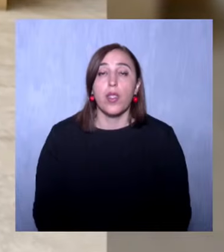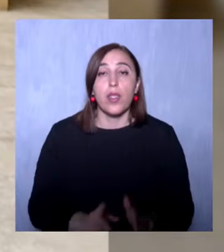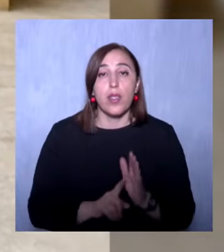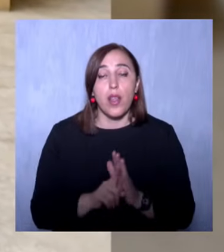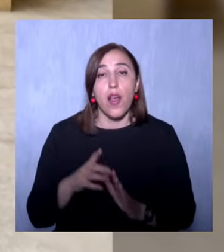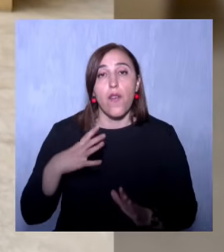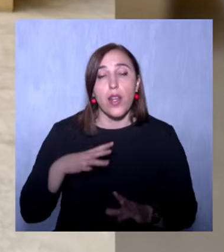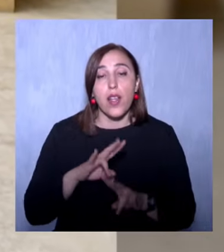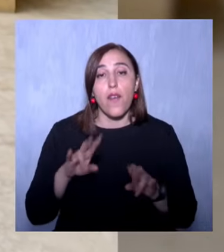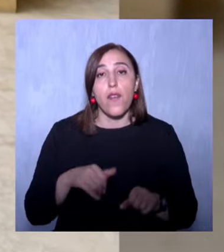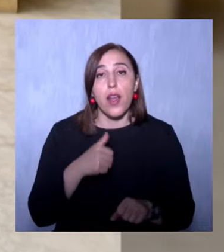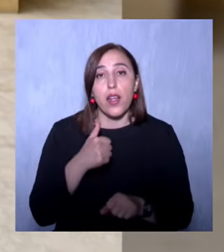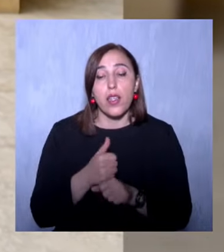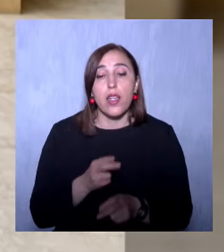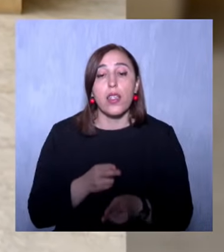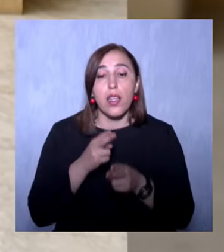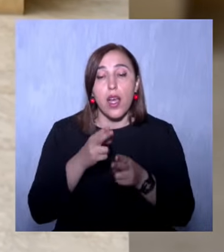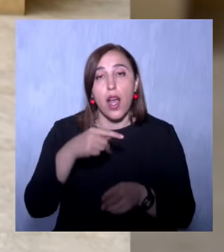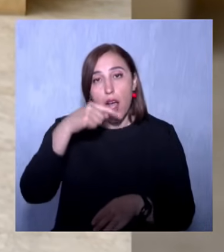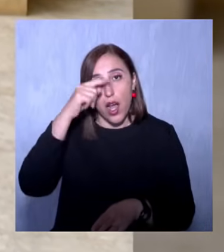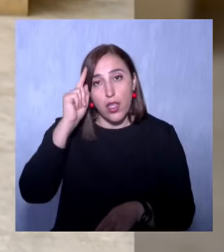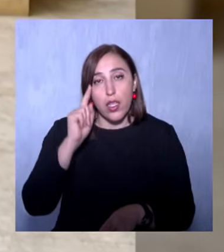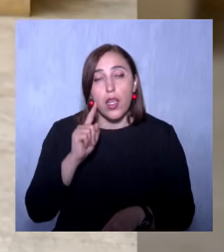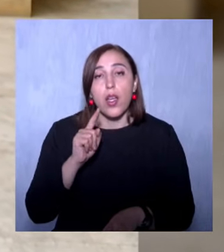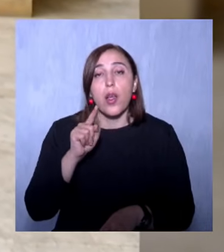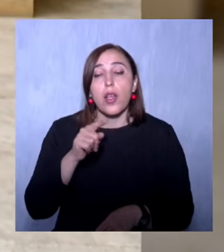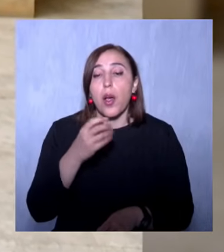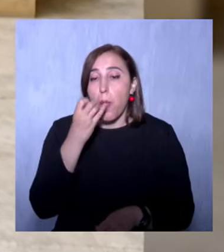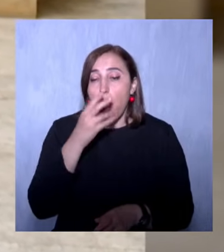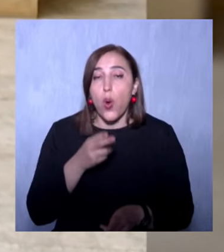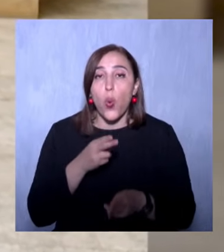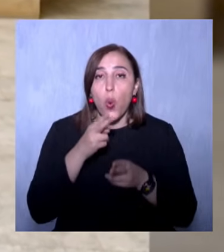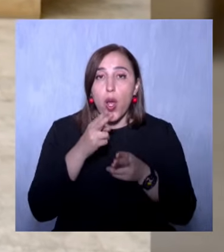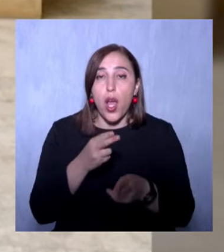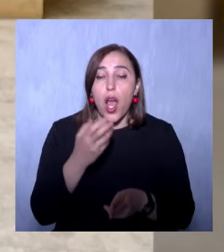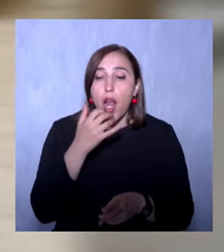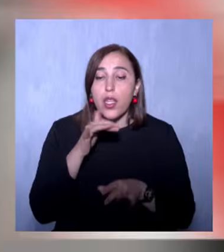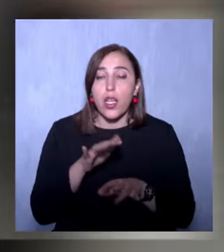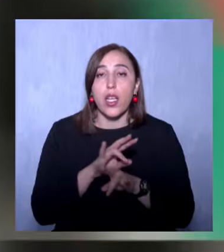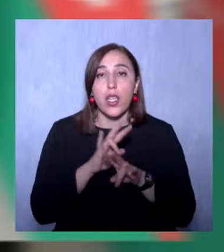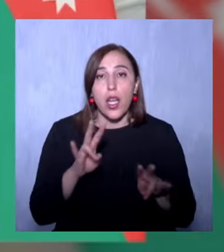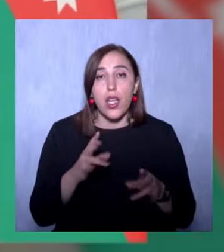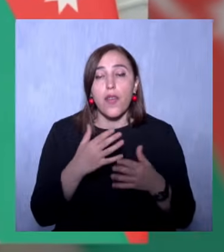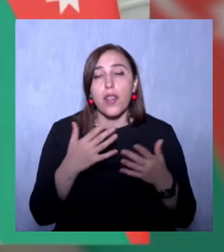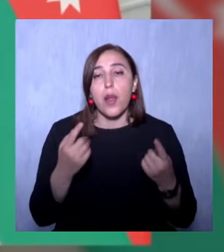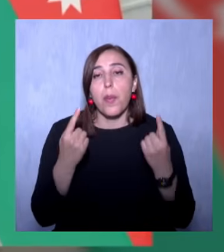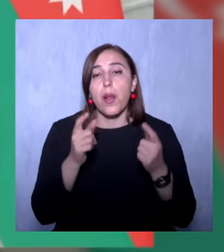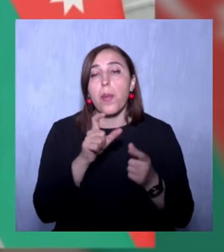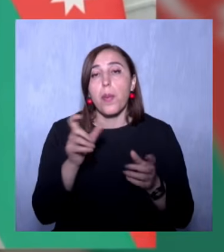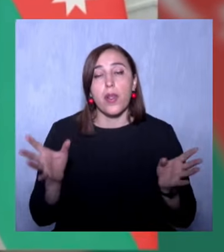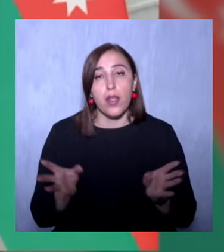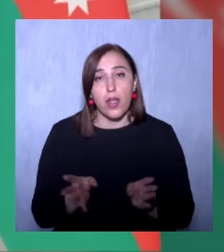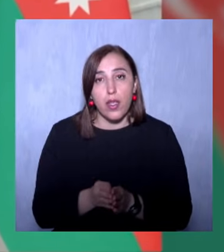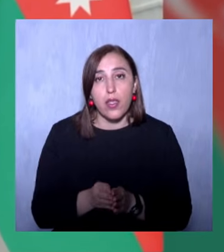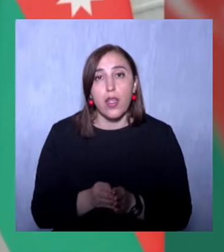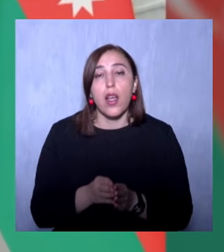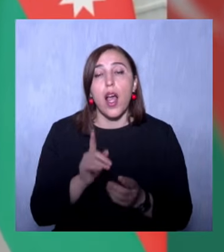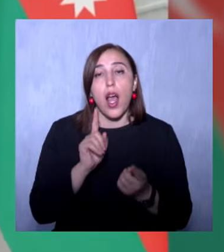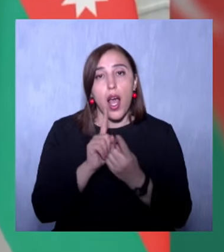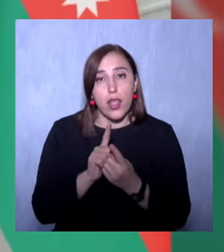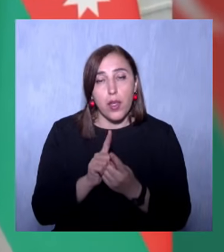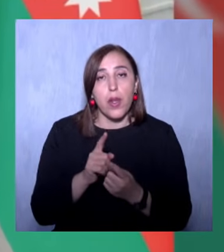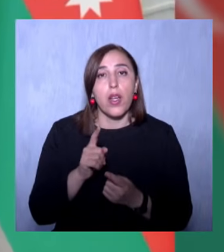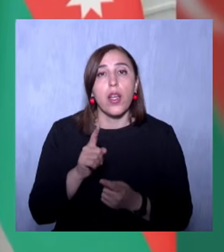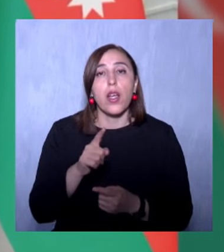Մեկնարկել է Վրաստանի վարչապետի այցը Ադրբեջան, Ղարիբաշվիլին Բաքու է ժամանել արտգործնախարարի եւ այլ բարձրաստիճան պաշտոնյաների հետ եւ արդենից